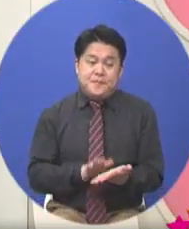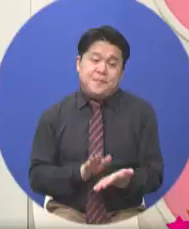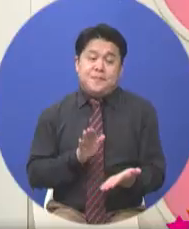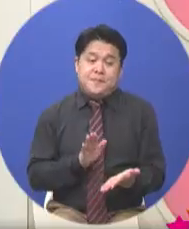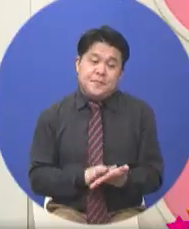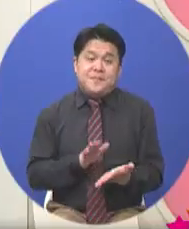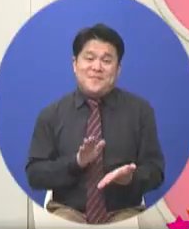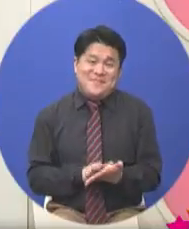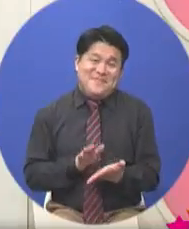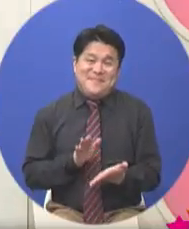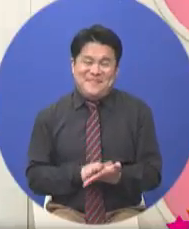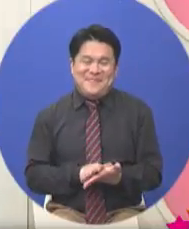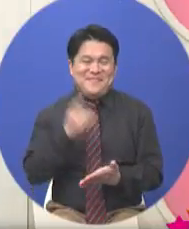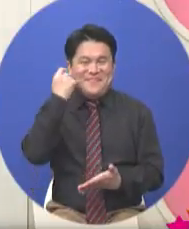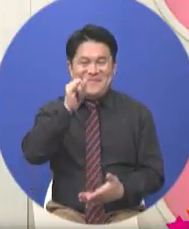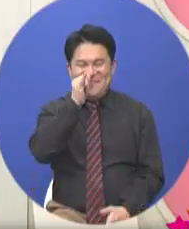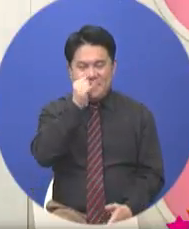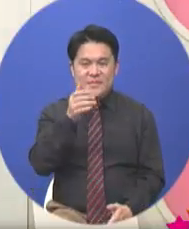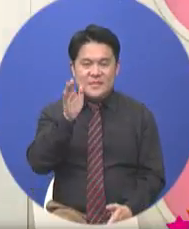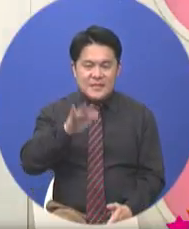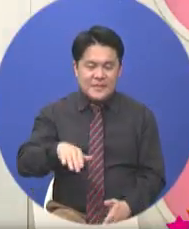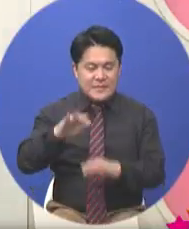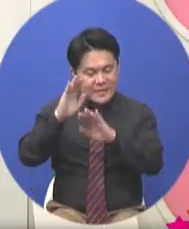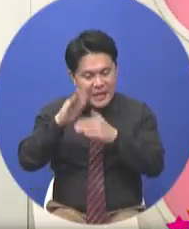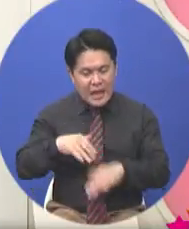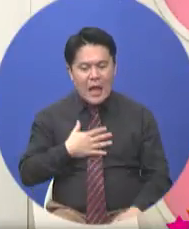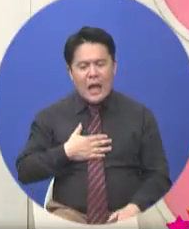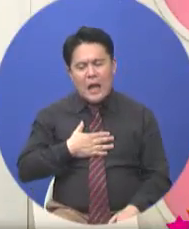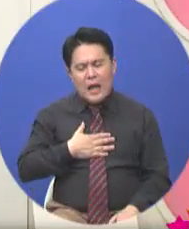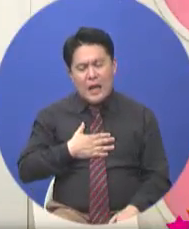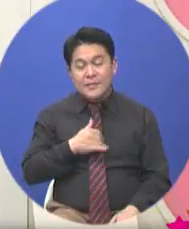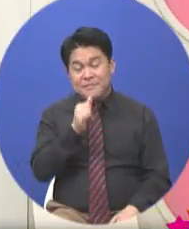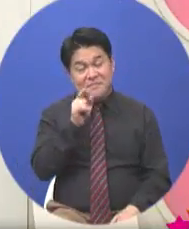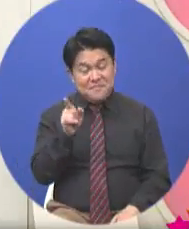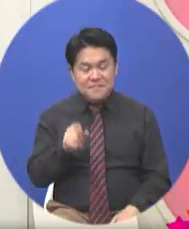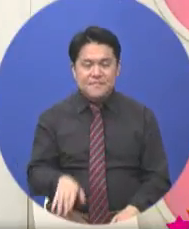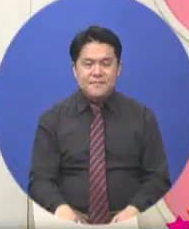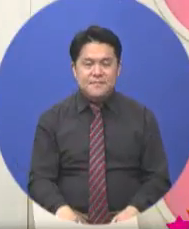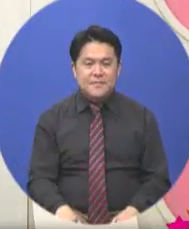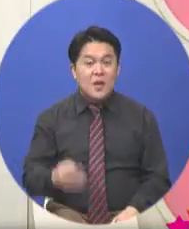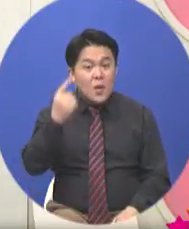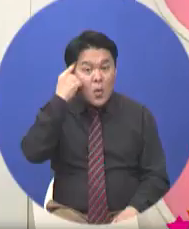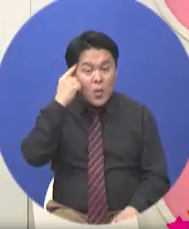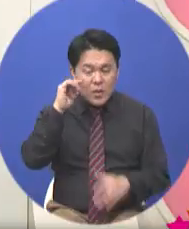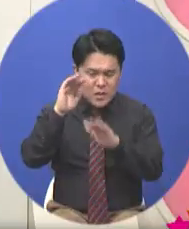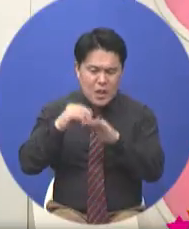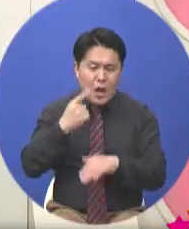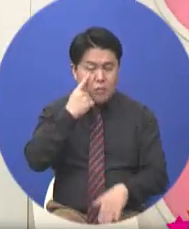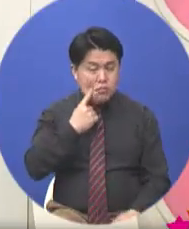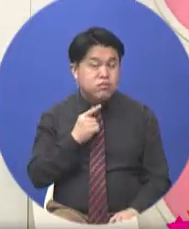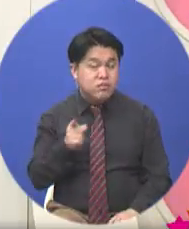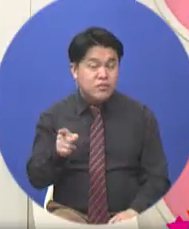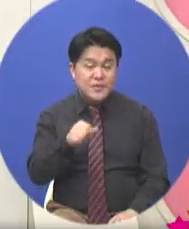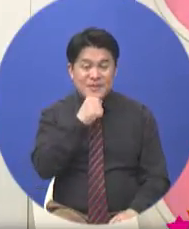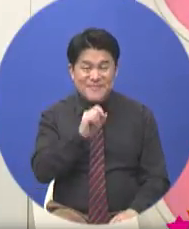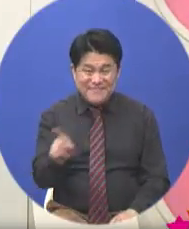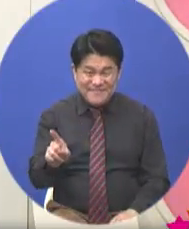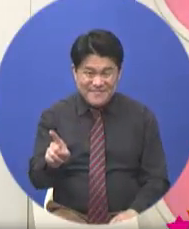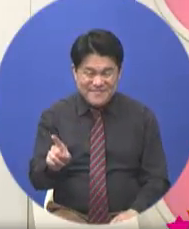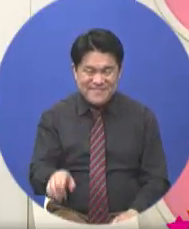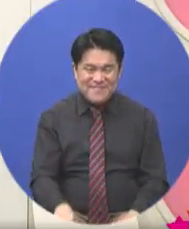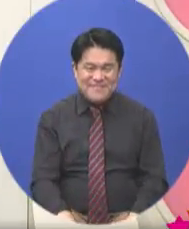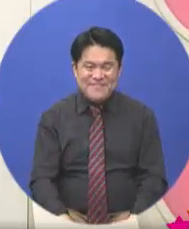리듬이 참 예예. 예. 그러면서 그래요. 참 애절한 소리가 그 가사말에 들어가 있죠. 맞습니다. 점수